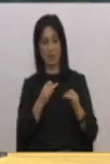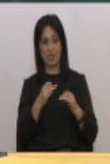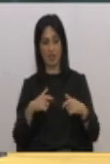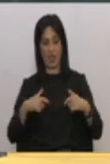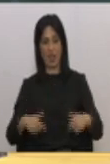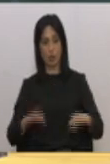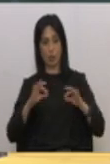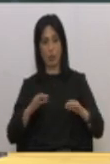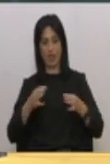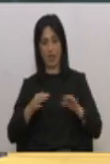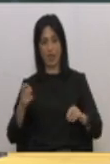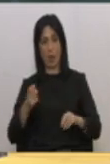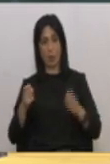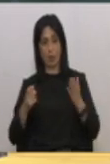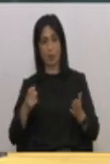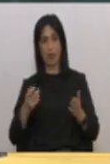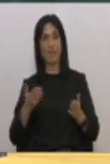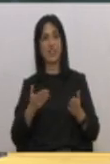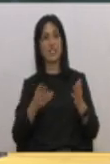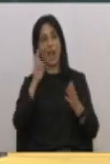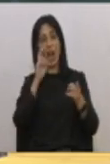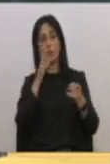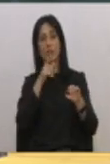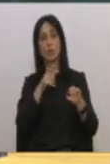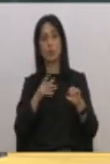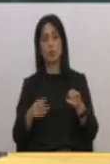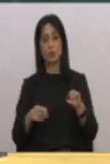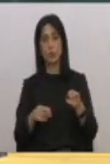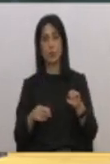გენერალური პროკურორის დამოუკიდებლობაზე, რომელთა ხელისუფლებაში ყოფნის დროს